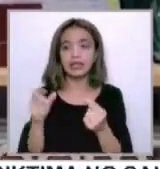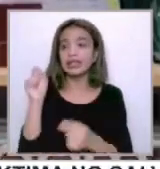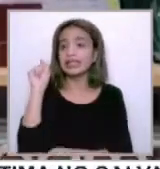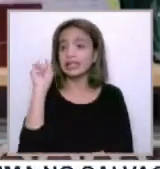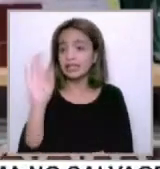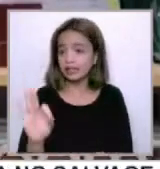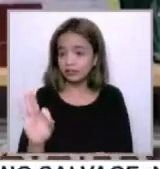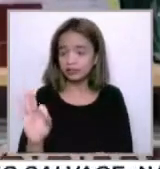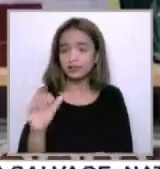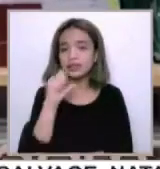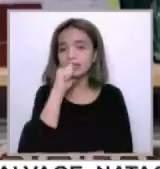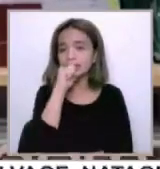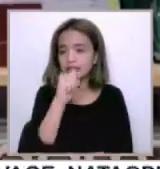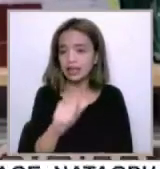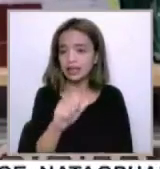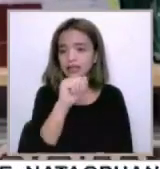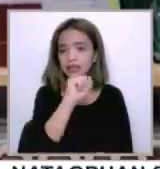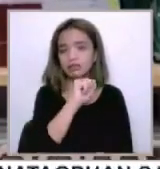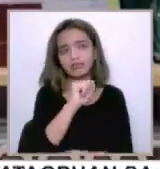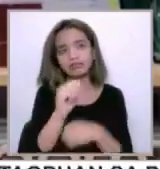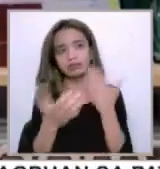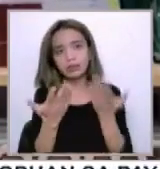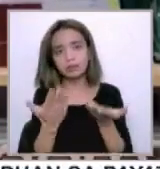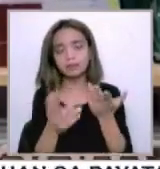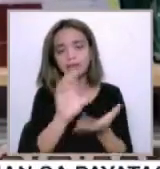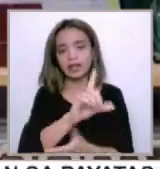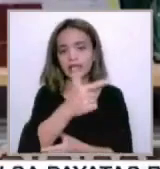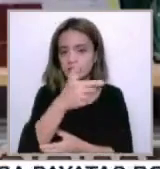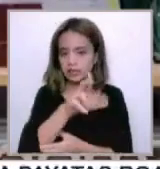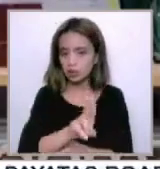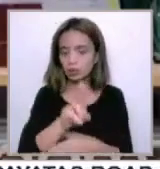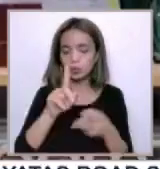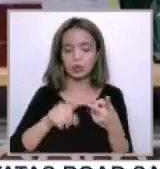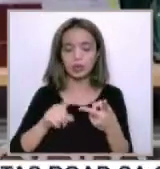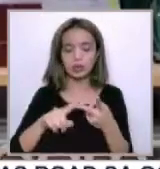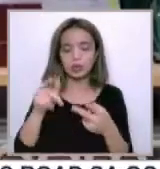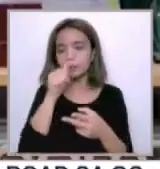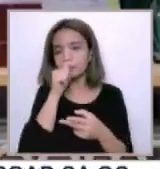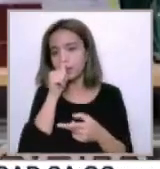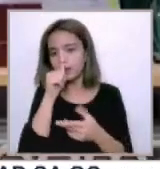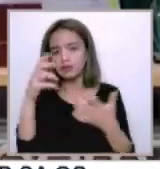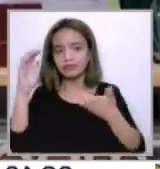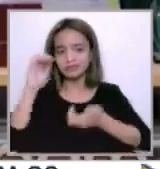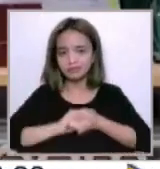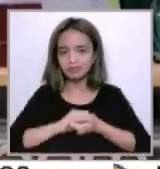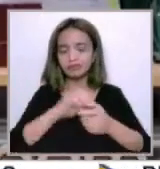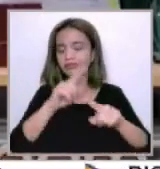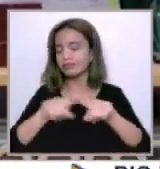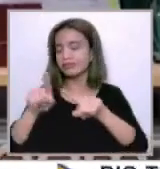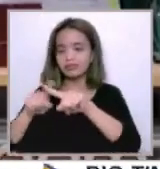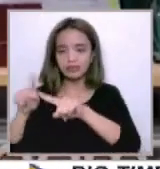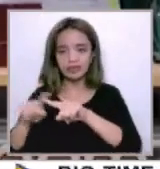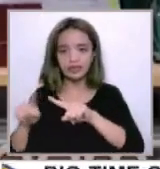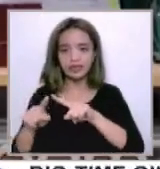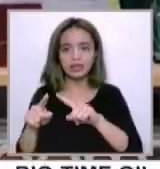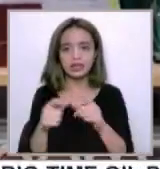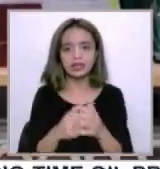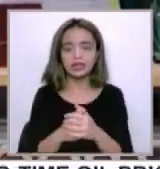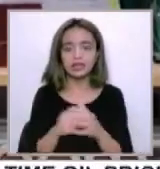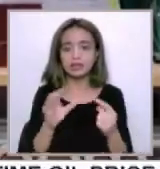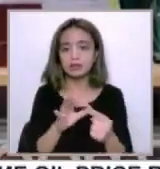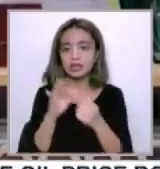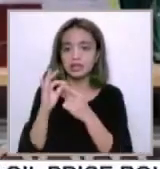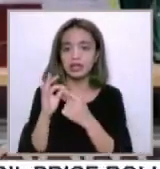po, from the local governments to our private sectors to our development partners and of course to most especially dun po sa